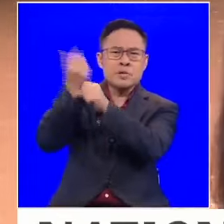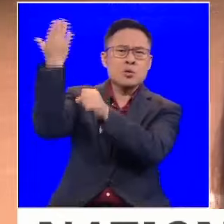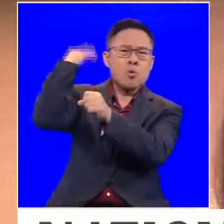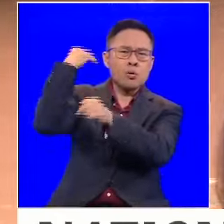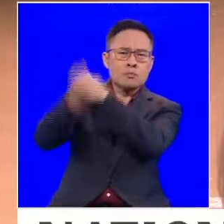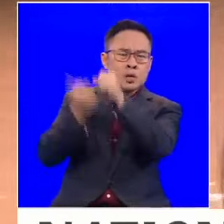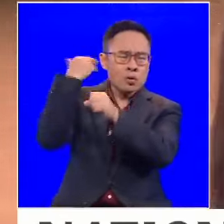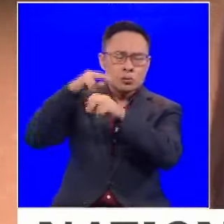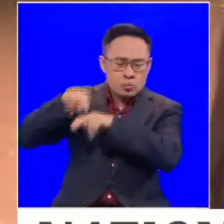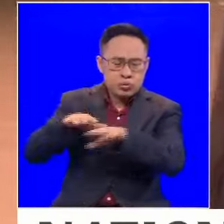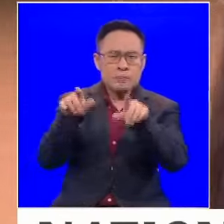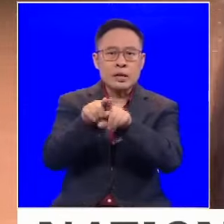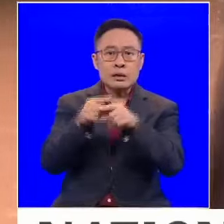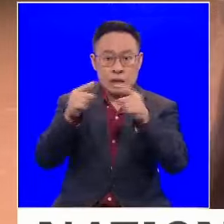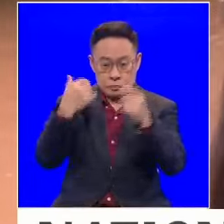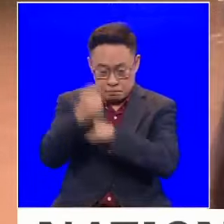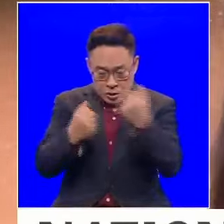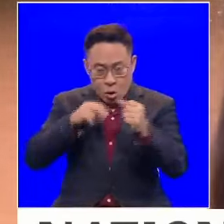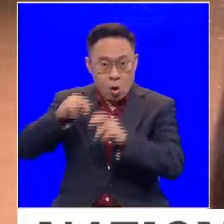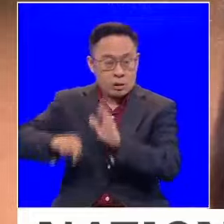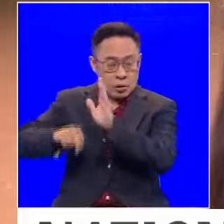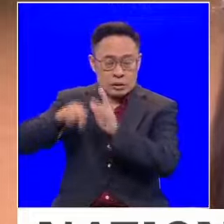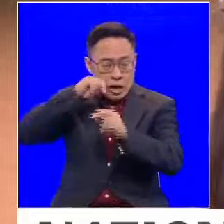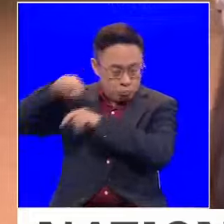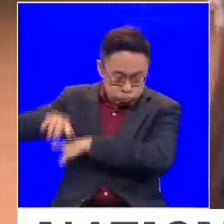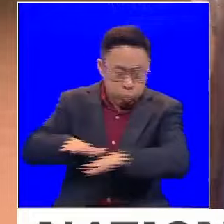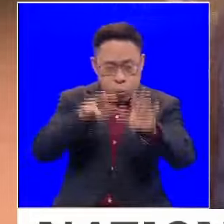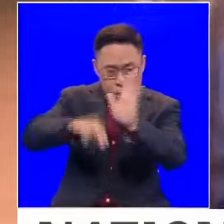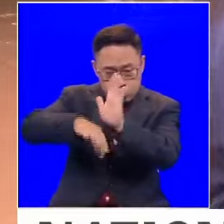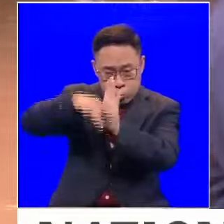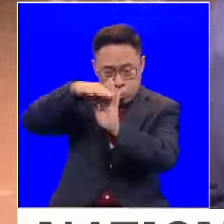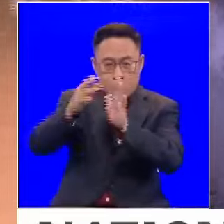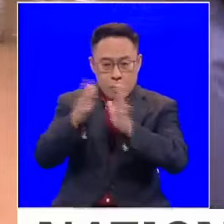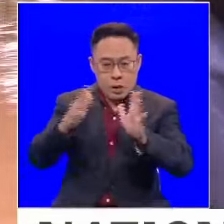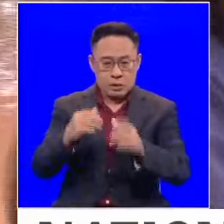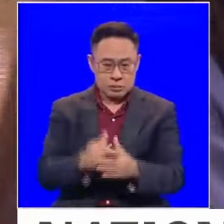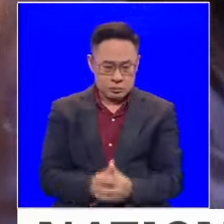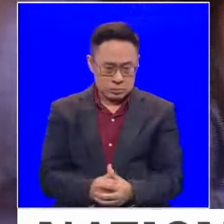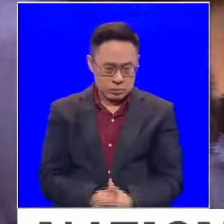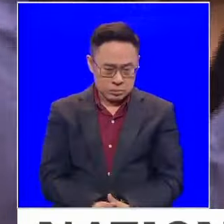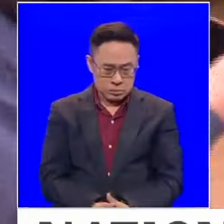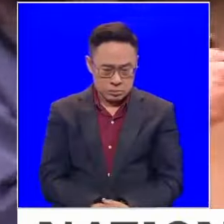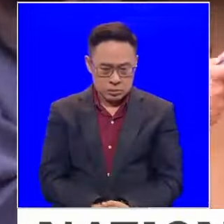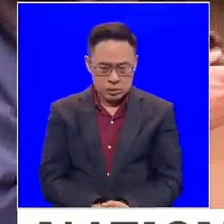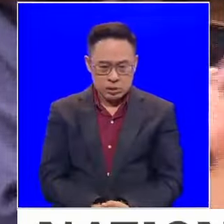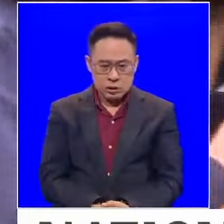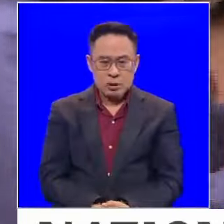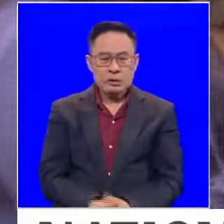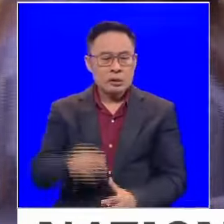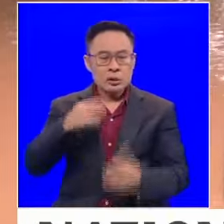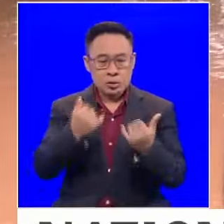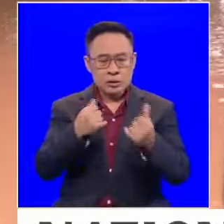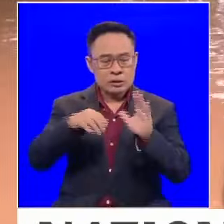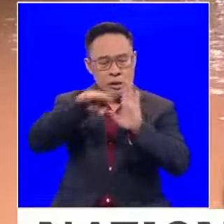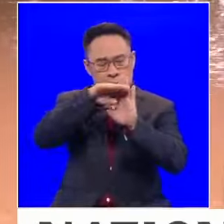น้ำมาตอนกลางคืนครับ ตอนนี้เห็นว่ามันเริ่มลดลงมาบ้าง ลดนิดนึงครับพี ่ เพิ่มอยู่ตรงนี้ นิดนึง ครับพี่ประมาณ4เซ